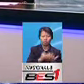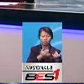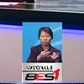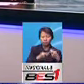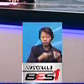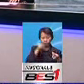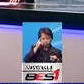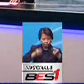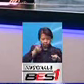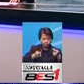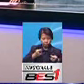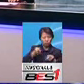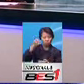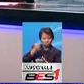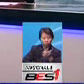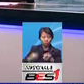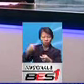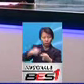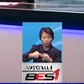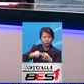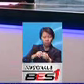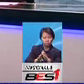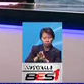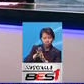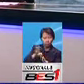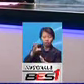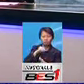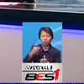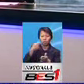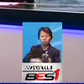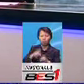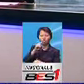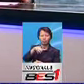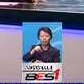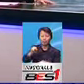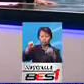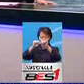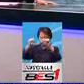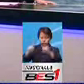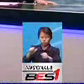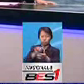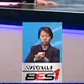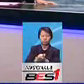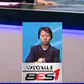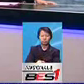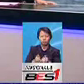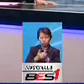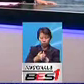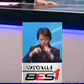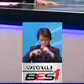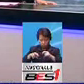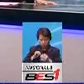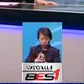proses pertimbangan nilaian kos berkaitan pembangunan serta kos operasi sistem tersebut. Dan berdasarkan kajian